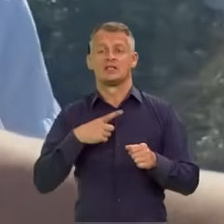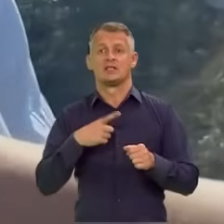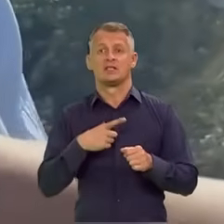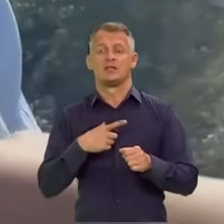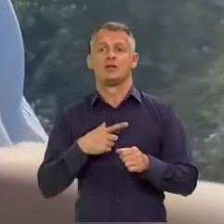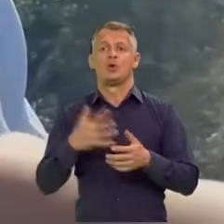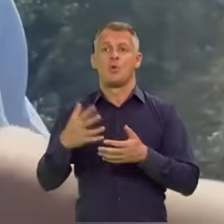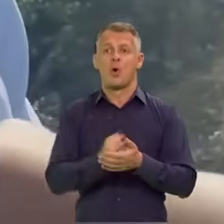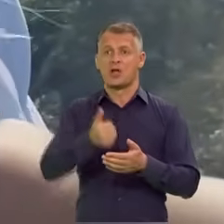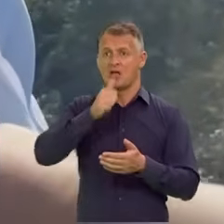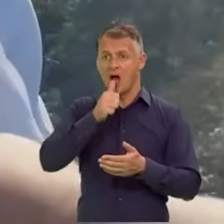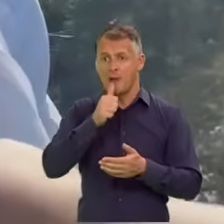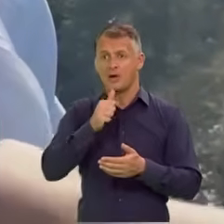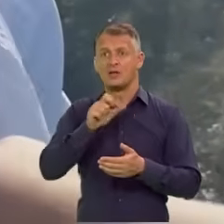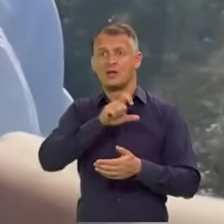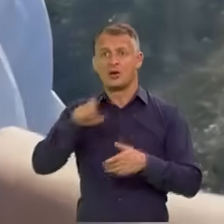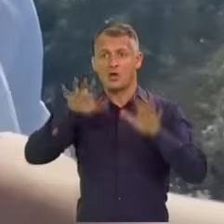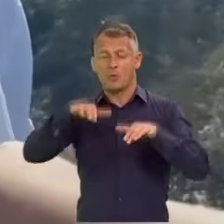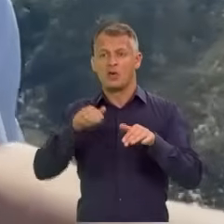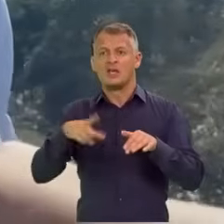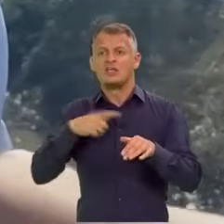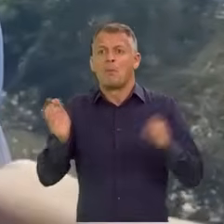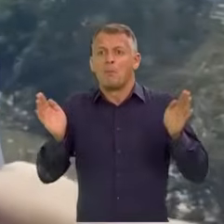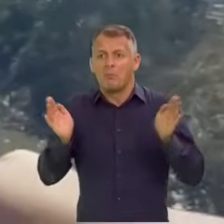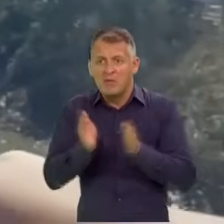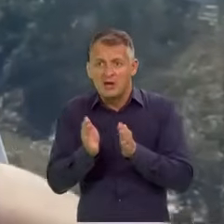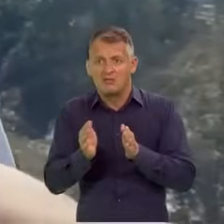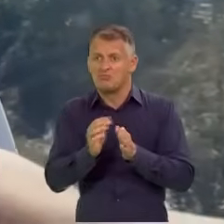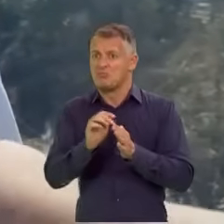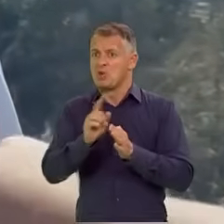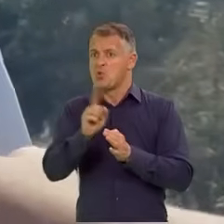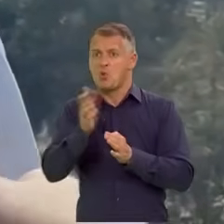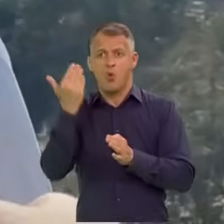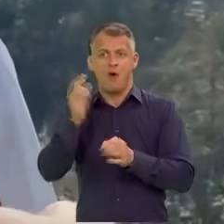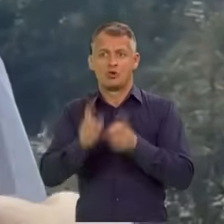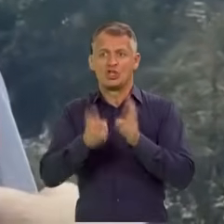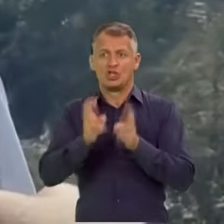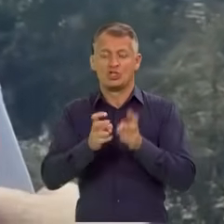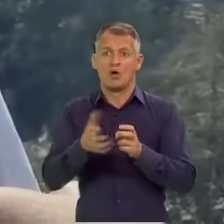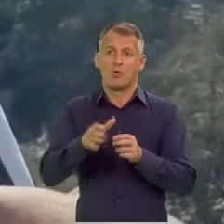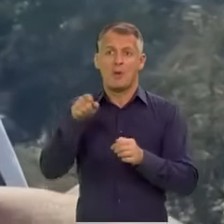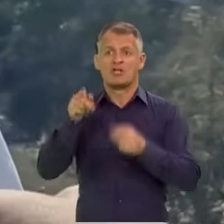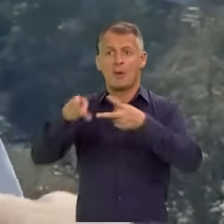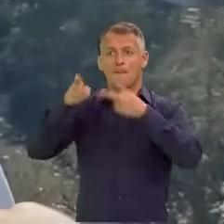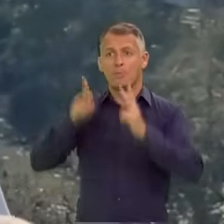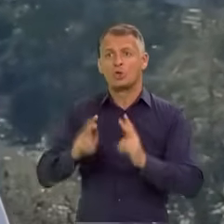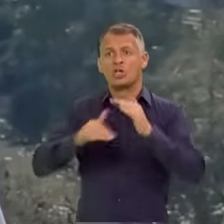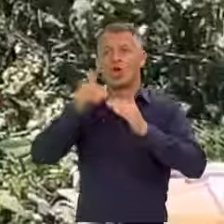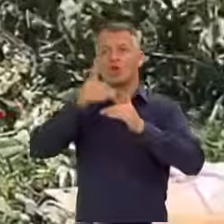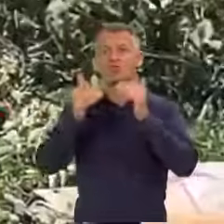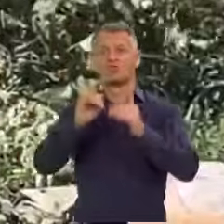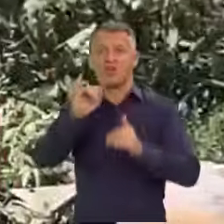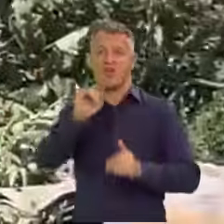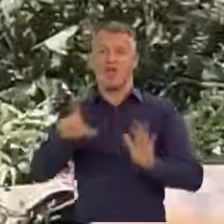preluare de ape pluviale este subdimensionat, este neîntreținut. Probabil aceste podețe sunt construite ilegal.